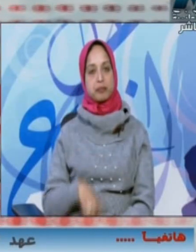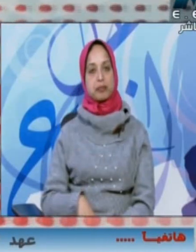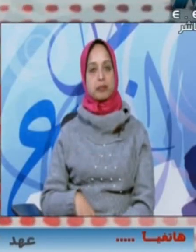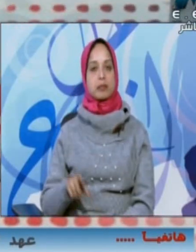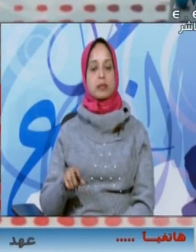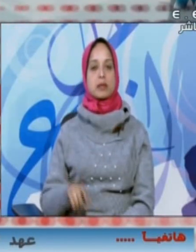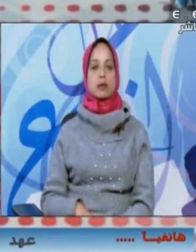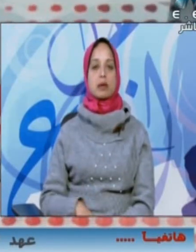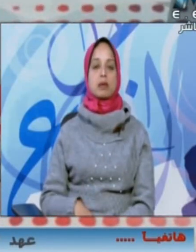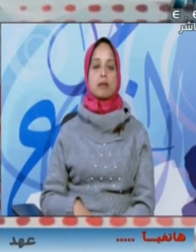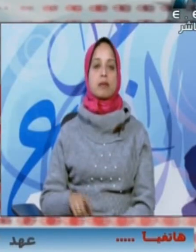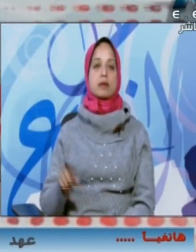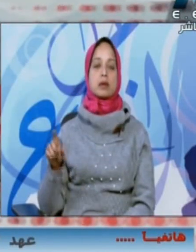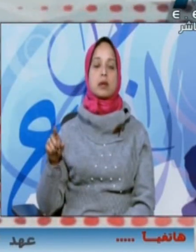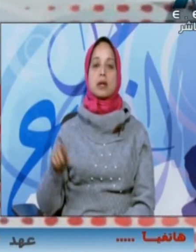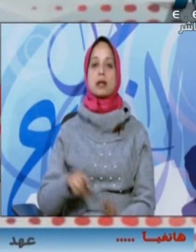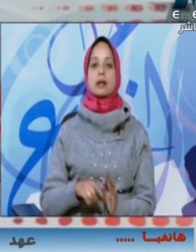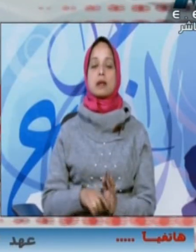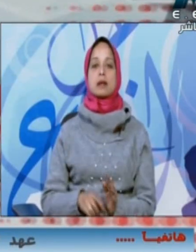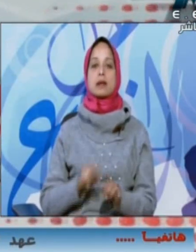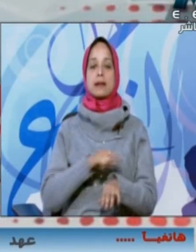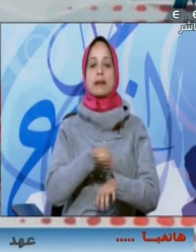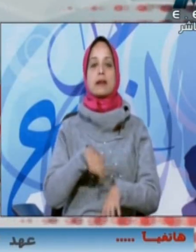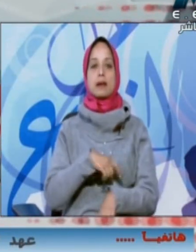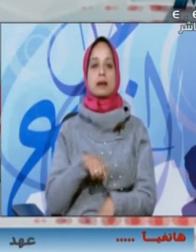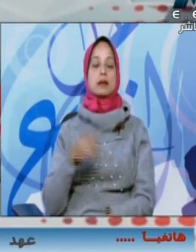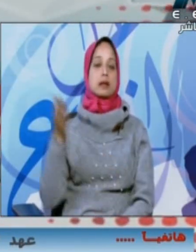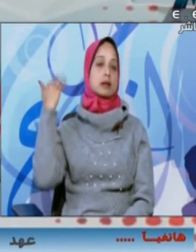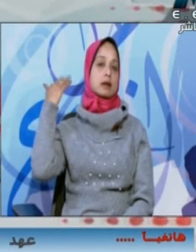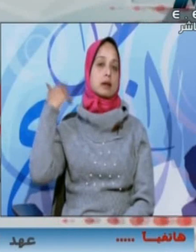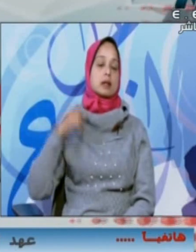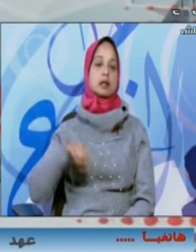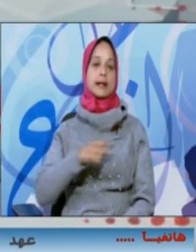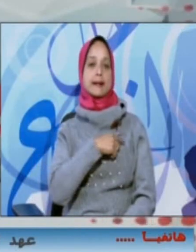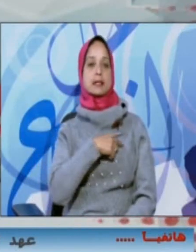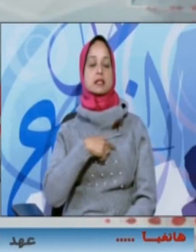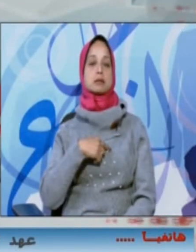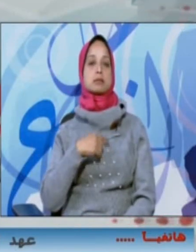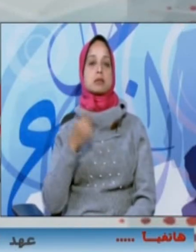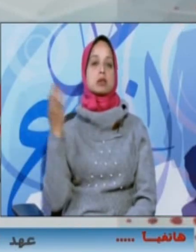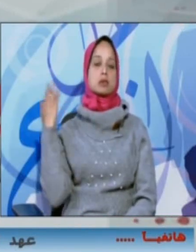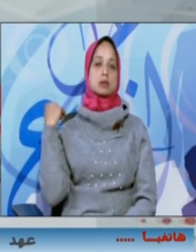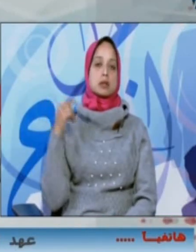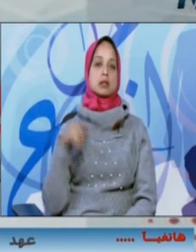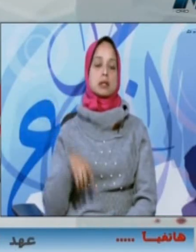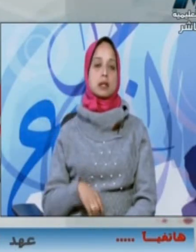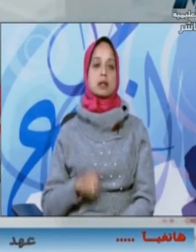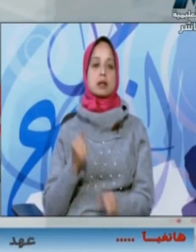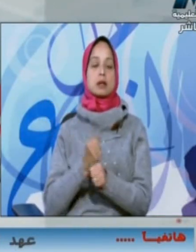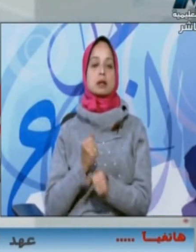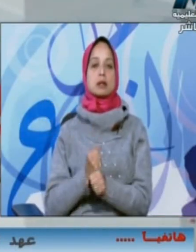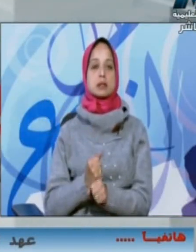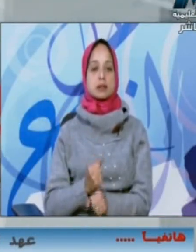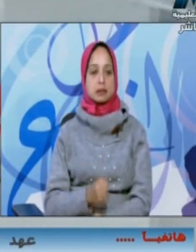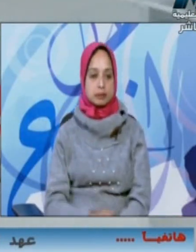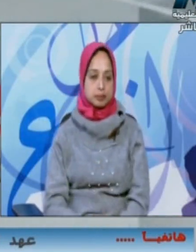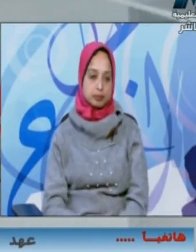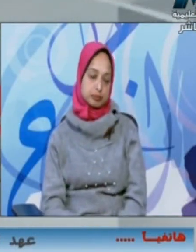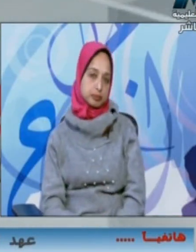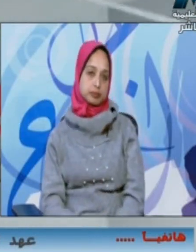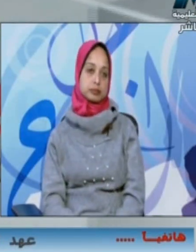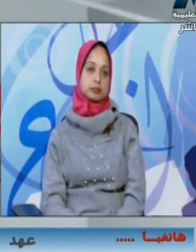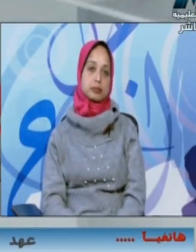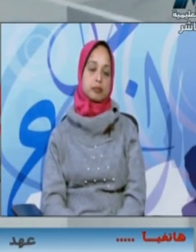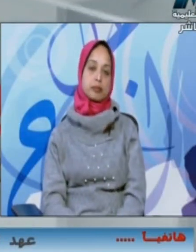اسم وتاريخ حدث، فاهم؟ بص معايا كده، انت شايفني؟ بص يا حبيبي، في عندي